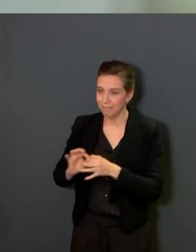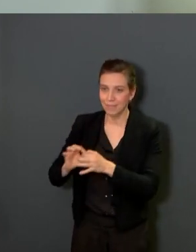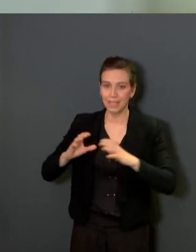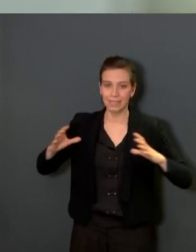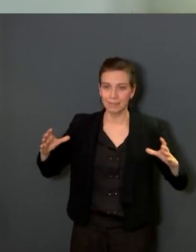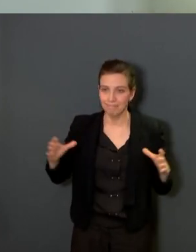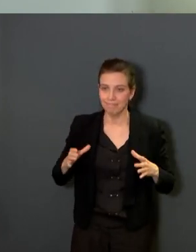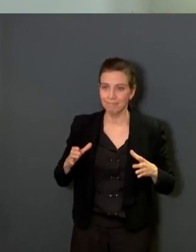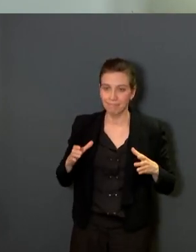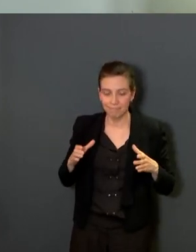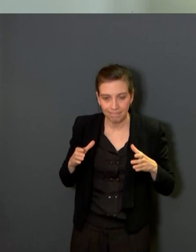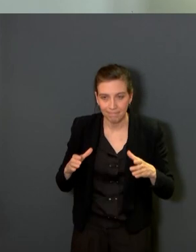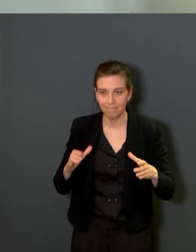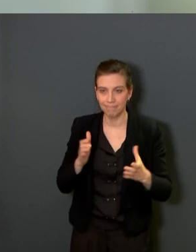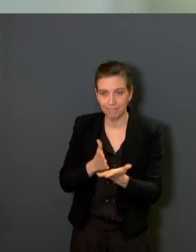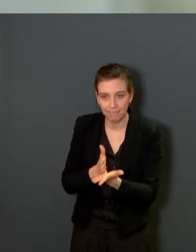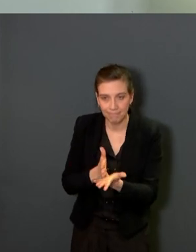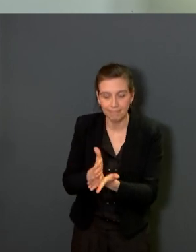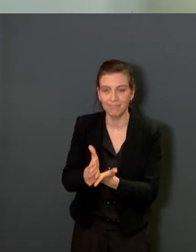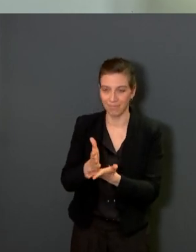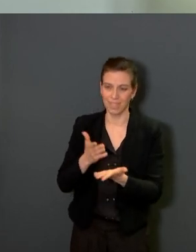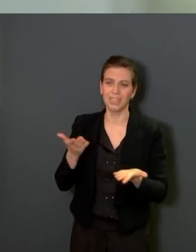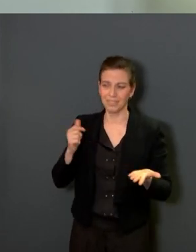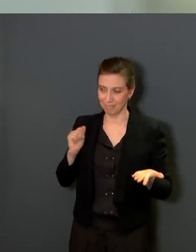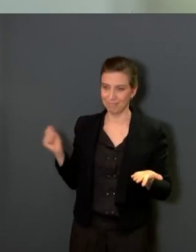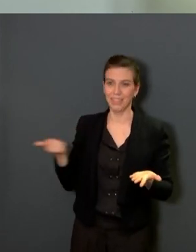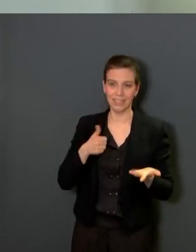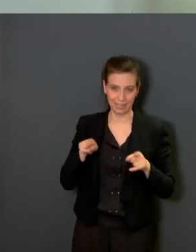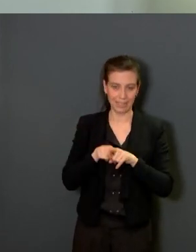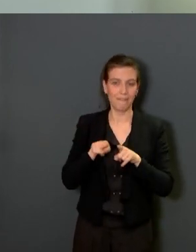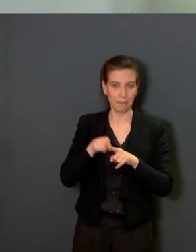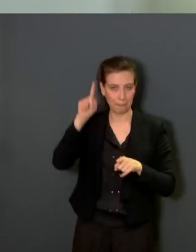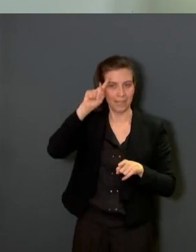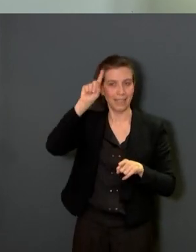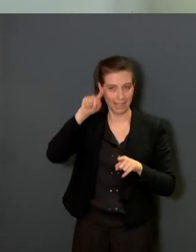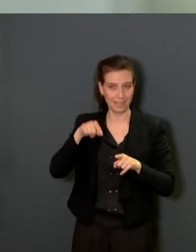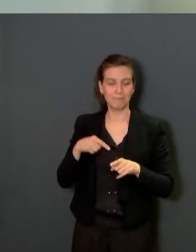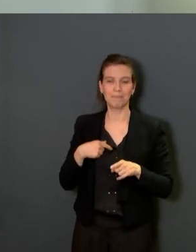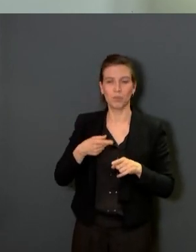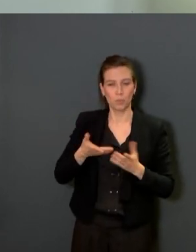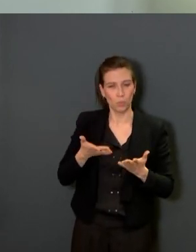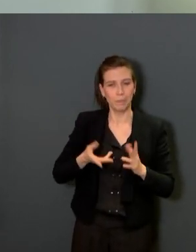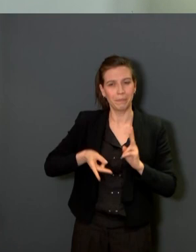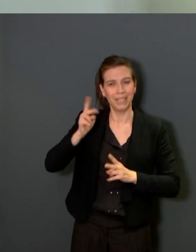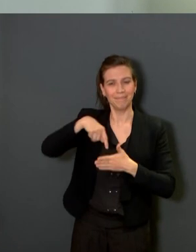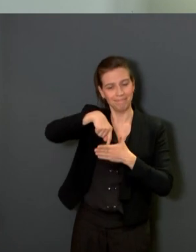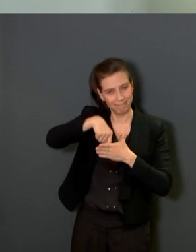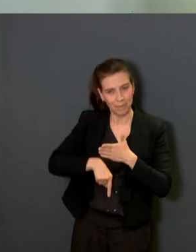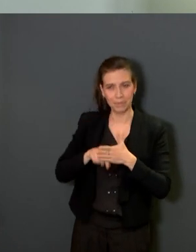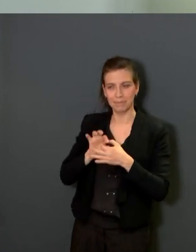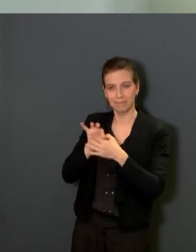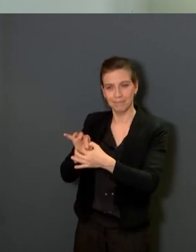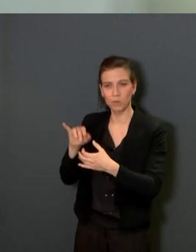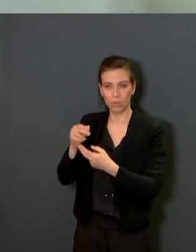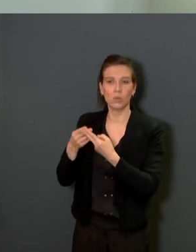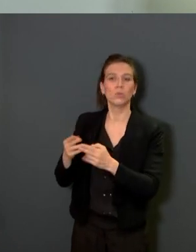denken. Ik zou iets willen preciseren over de ziekenhuizen, omdat u het mij vraagt. Dus we hebben inderdaad deze